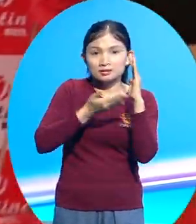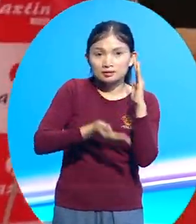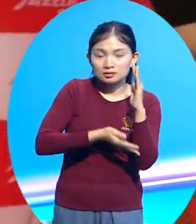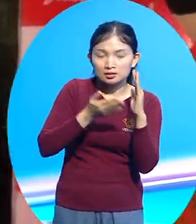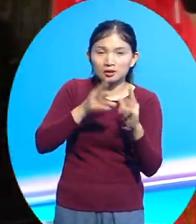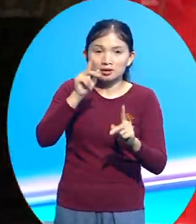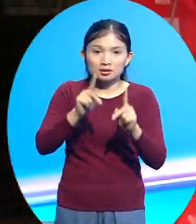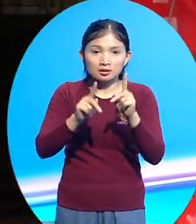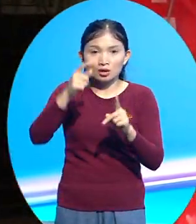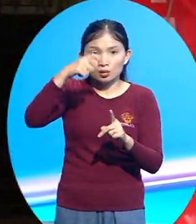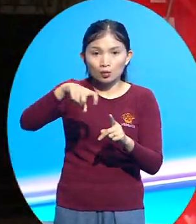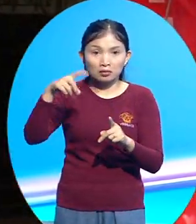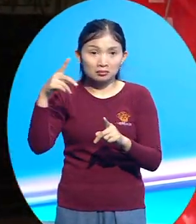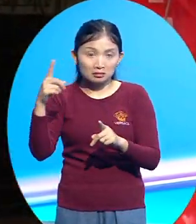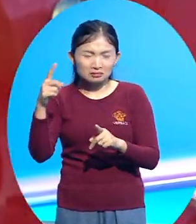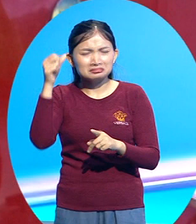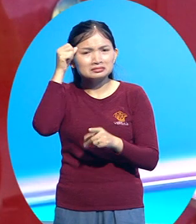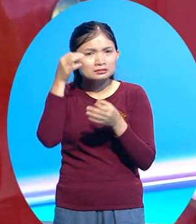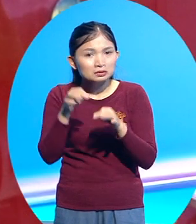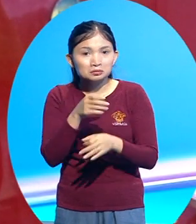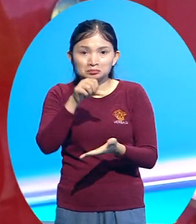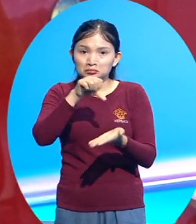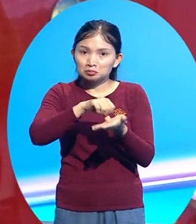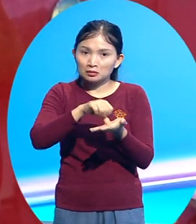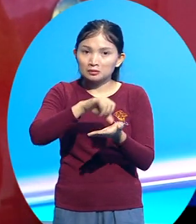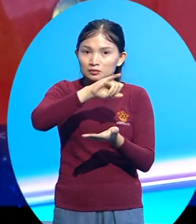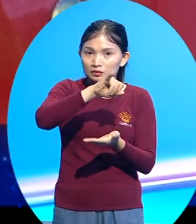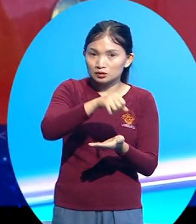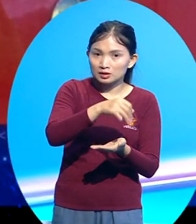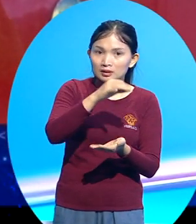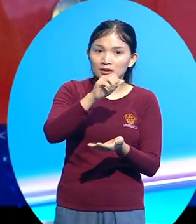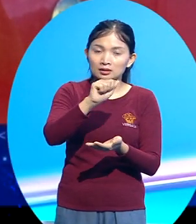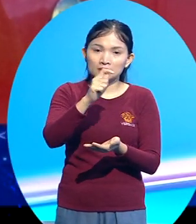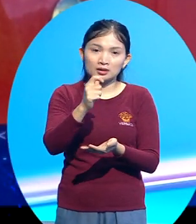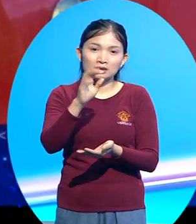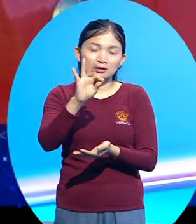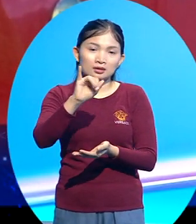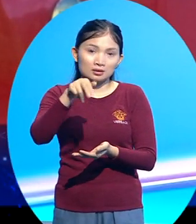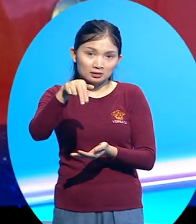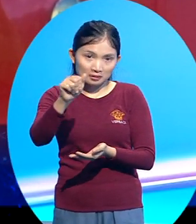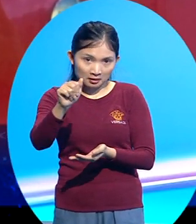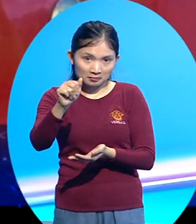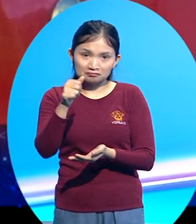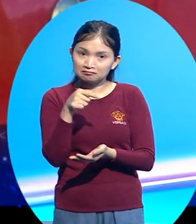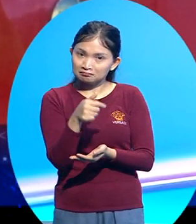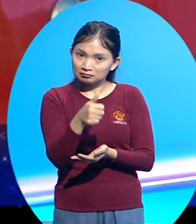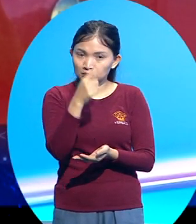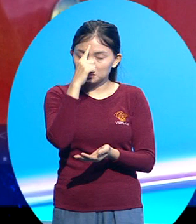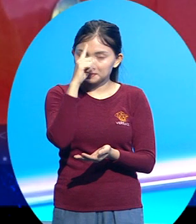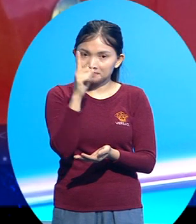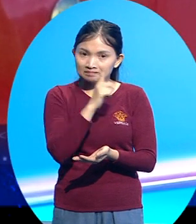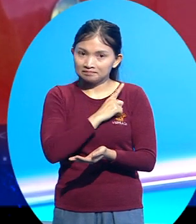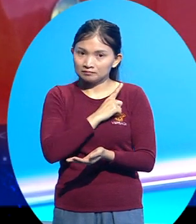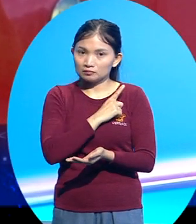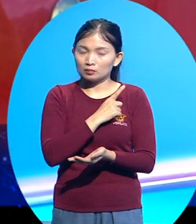sự uy tín và chất lượng tại Justina. Cảm thấy mình thực sự rất là hạnh phúc và vô cùng vinh hạnh khi mà được đồng hành cùng một trung